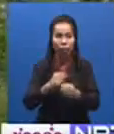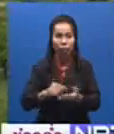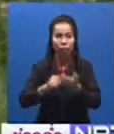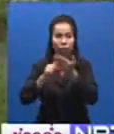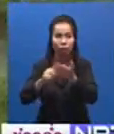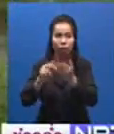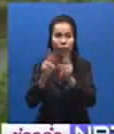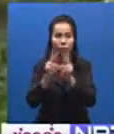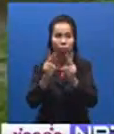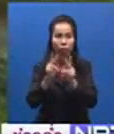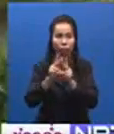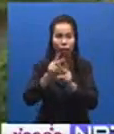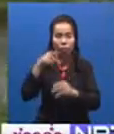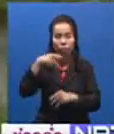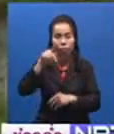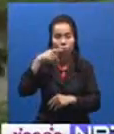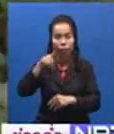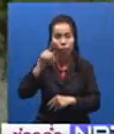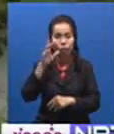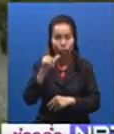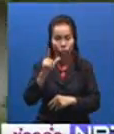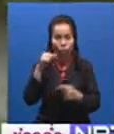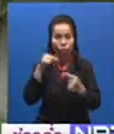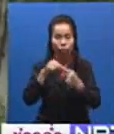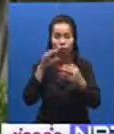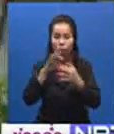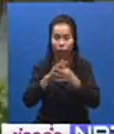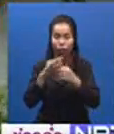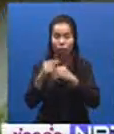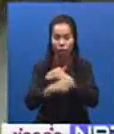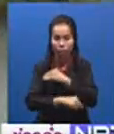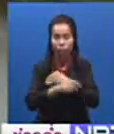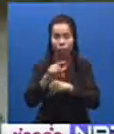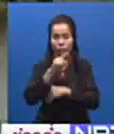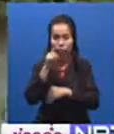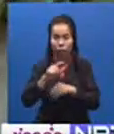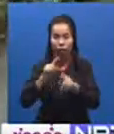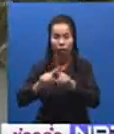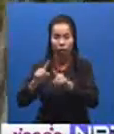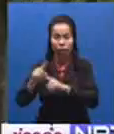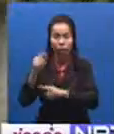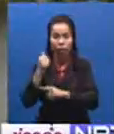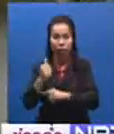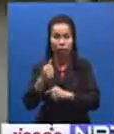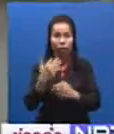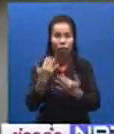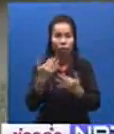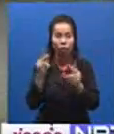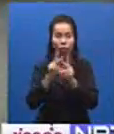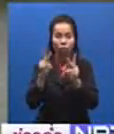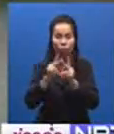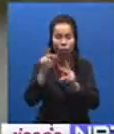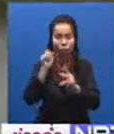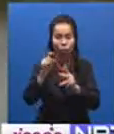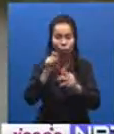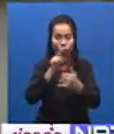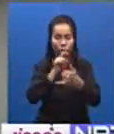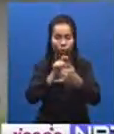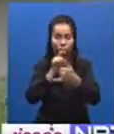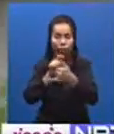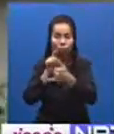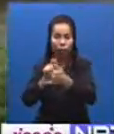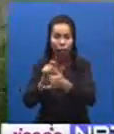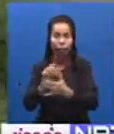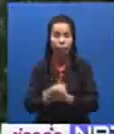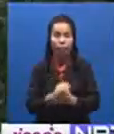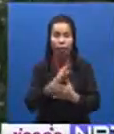กรรมการสำนักงานป้องกันและปราบปรามการทุจริตในภาครัฐได้เพื่อให้ตั้งคณะอนุกรรมการไต่สวนข้อเท็จจริงต่อไป